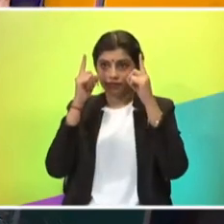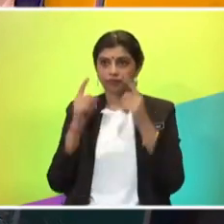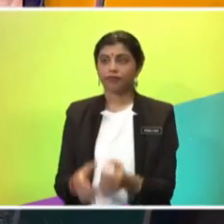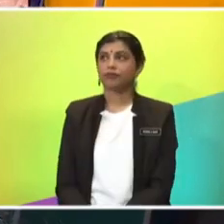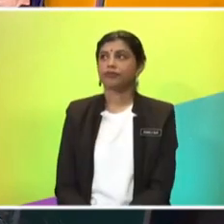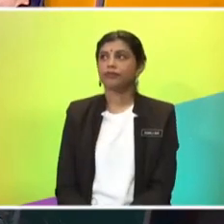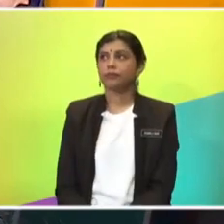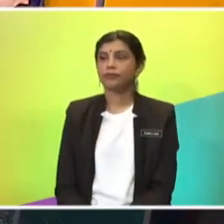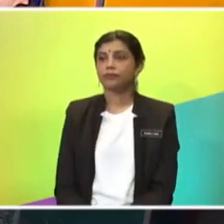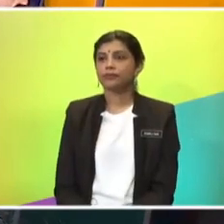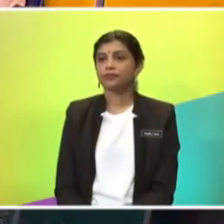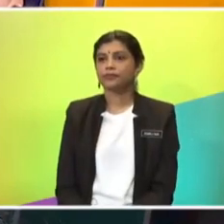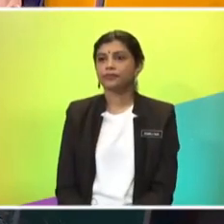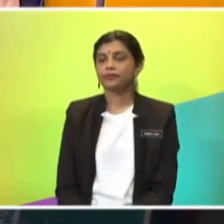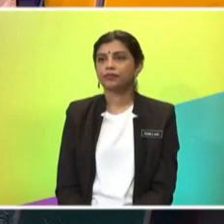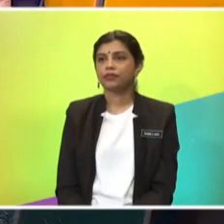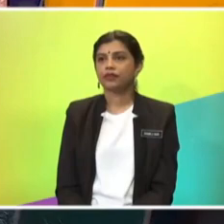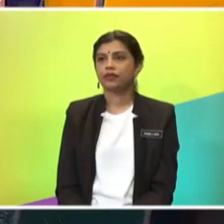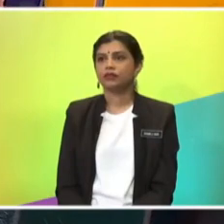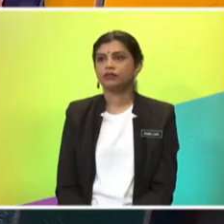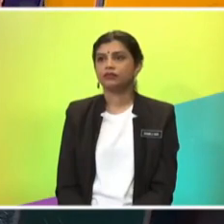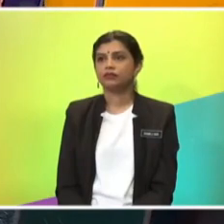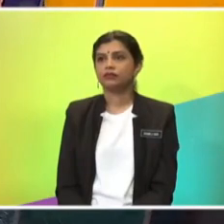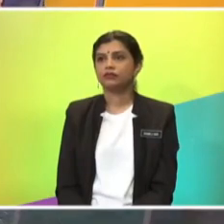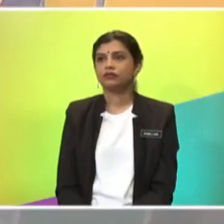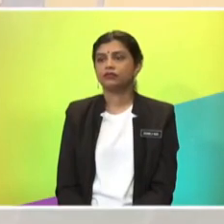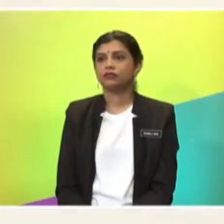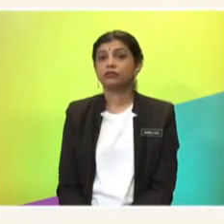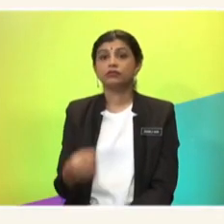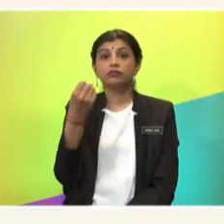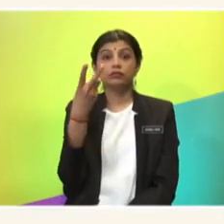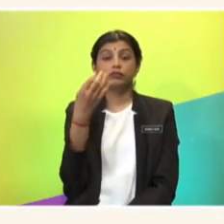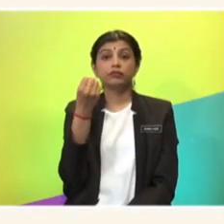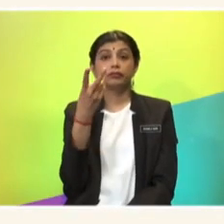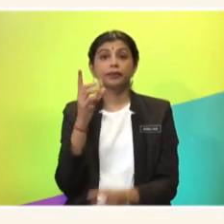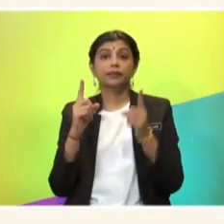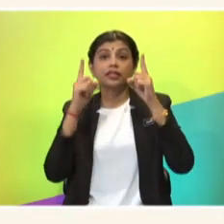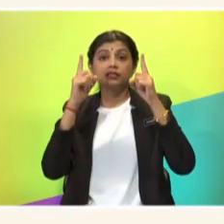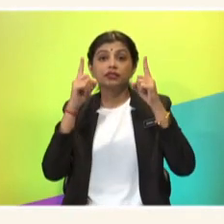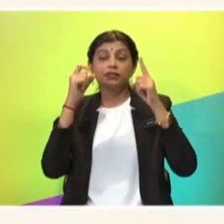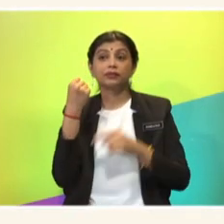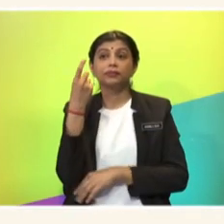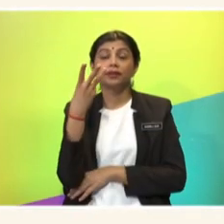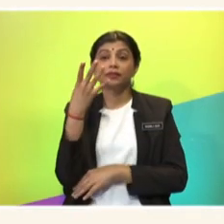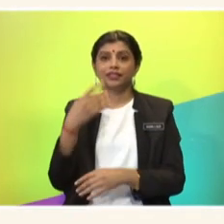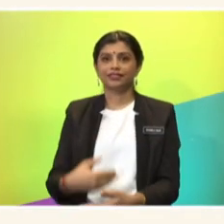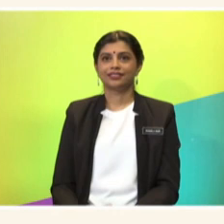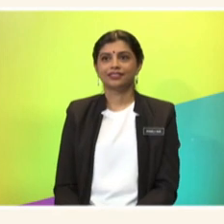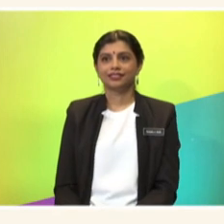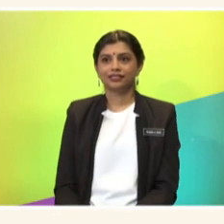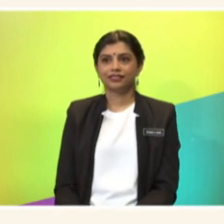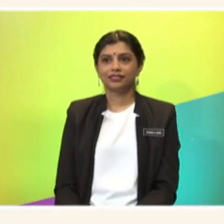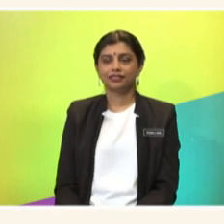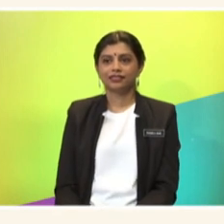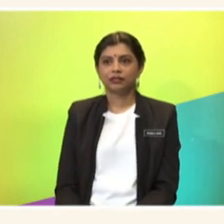Okey, tengok Iman. Silakan berapa, Iman. Berapa nilai saya tu? Nilai ringgit tu. Nilai ringgit yang